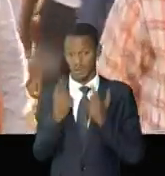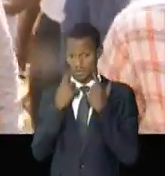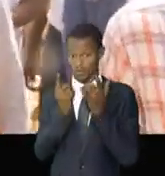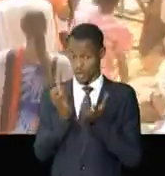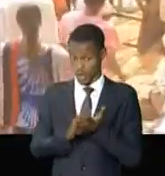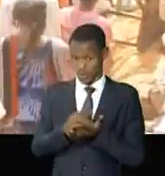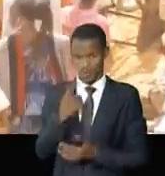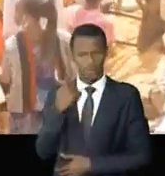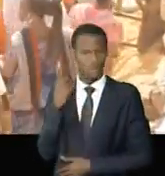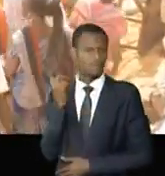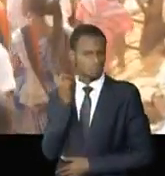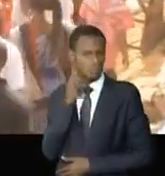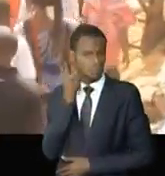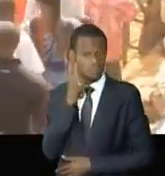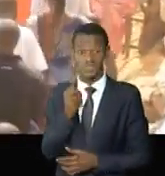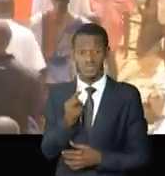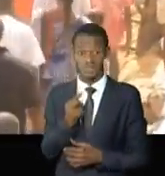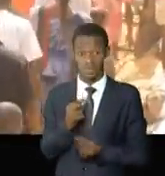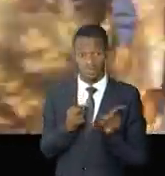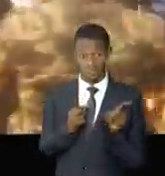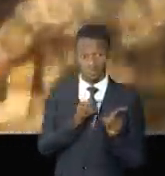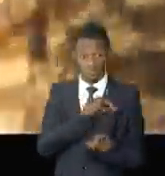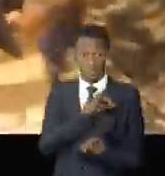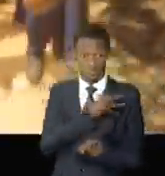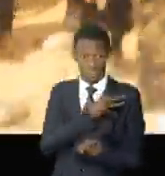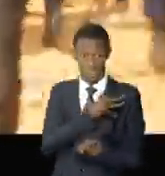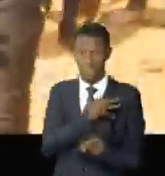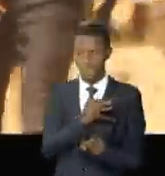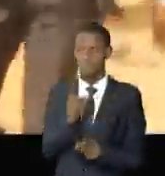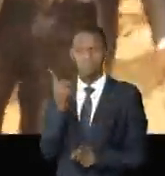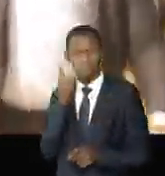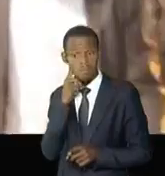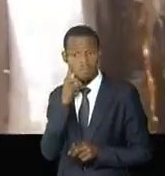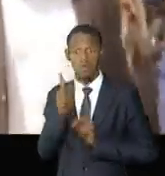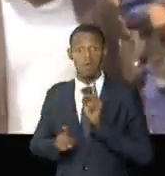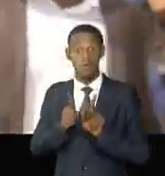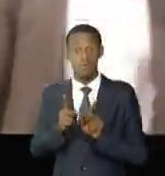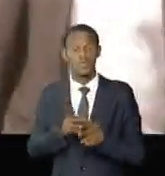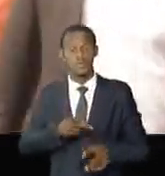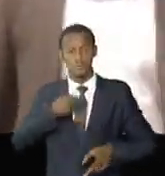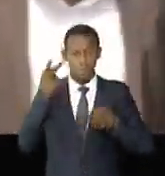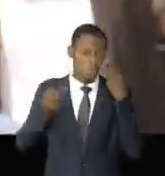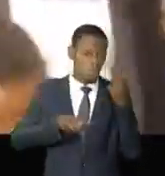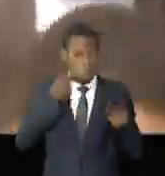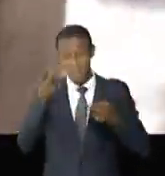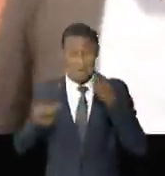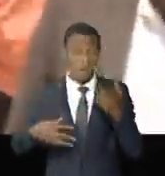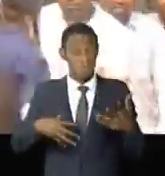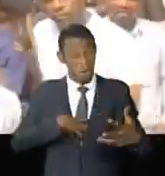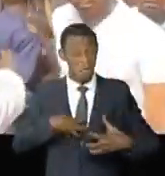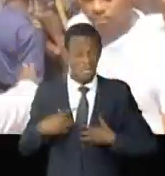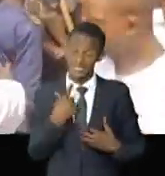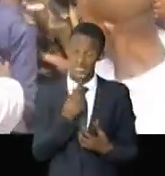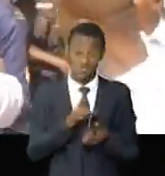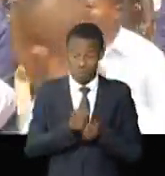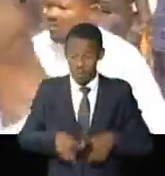aussi écouter les doléances de ces derniers, notamment les désenclavements de cette commune, la desserte en eau potable et